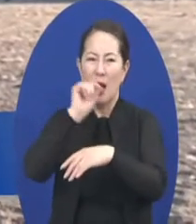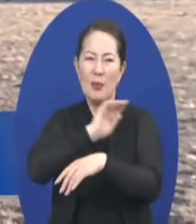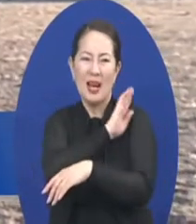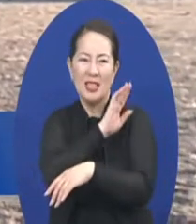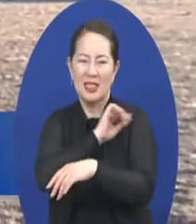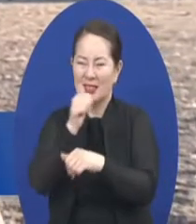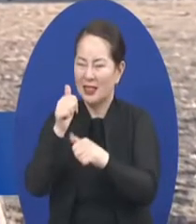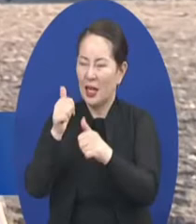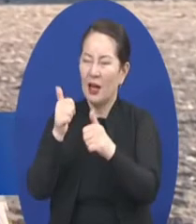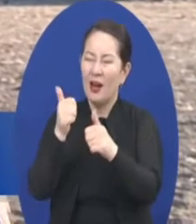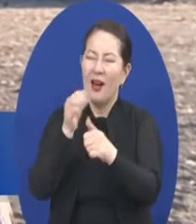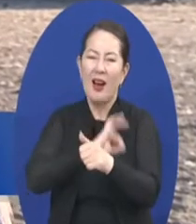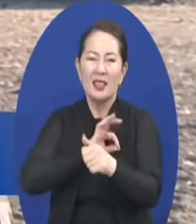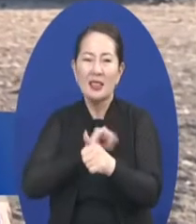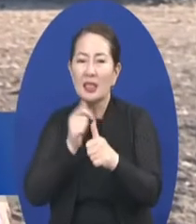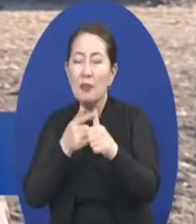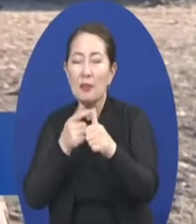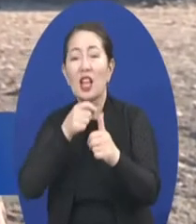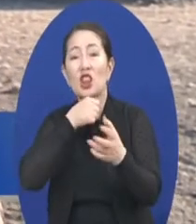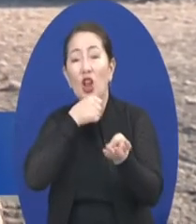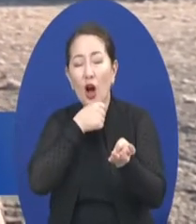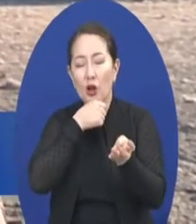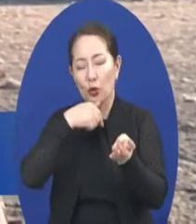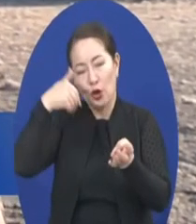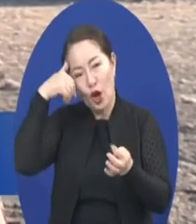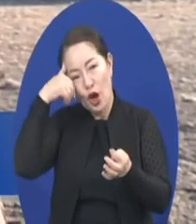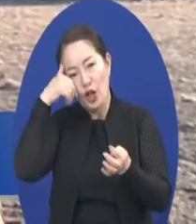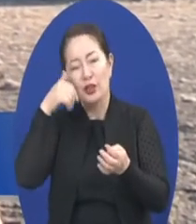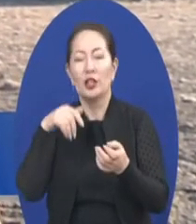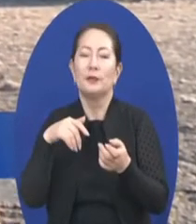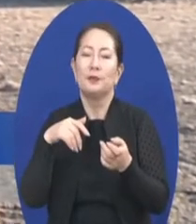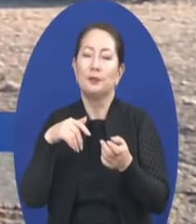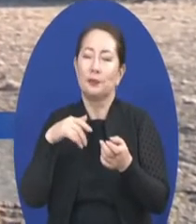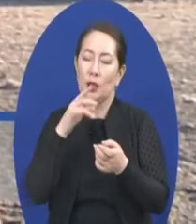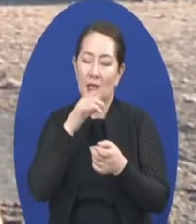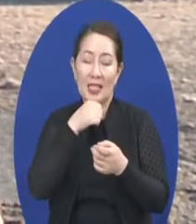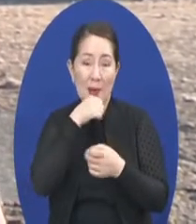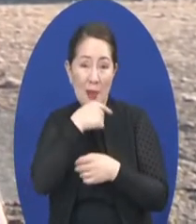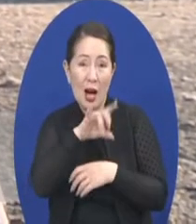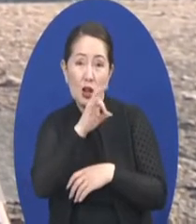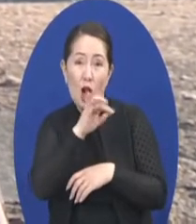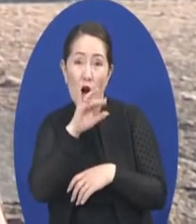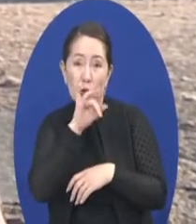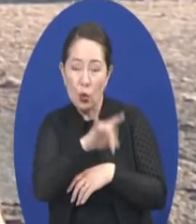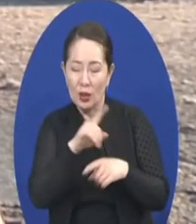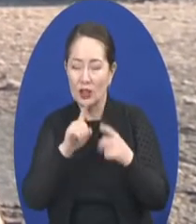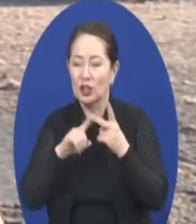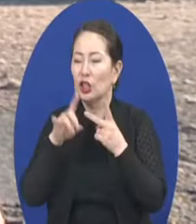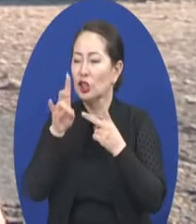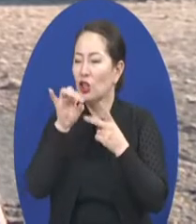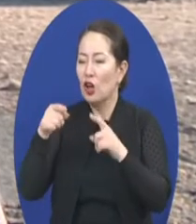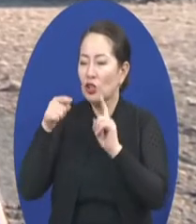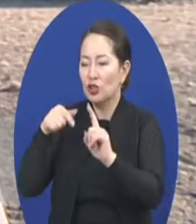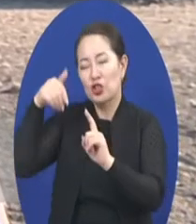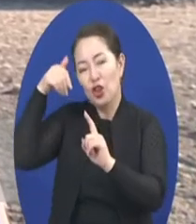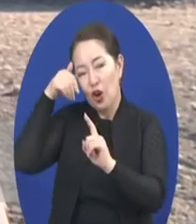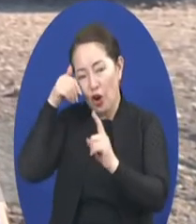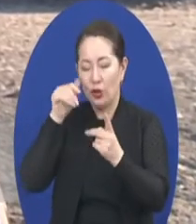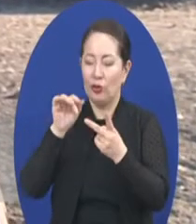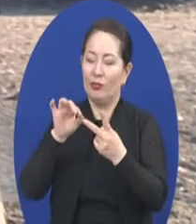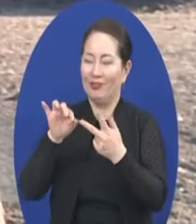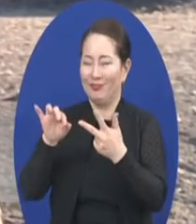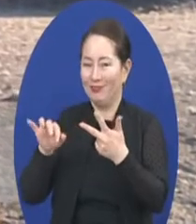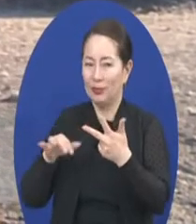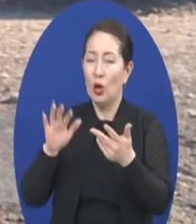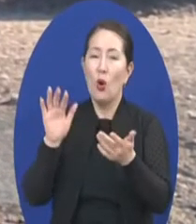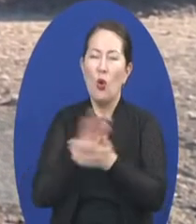тий ноолор яма гэхэд ноолорын чиглэлийн яма, ноосны чиглэлийн хань